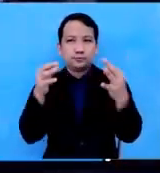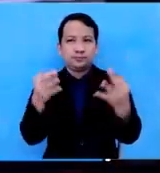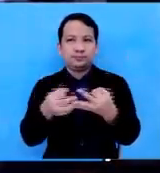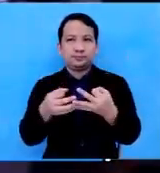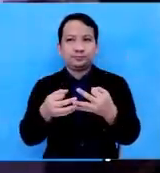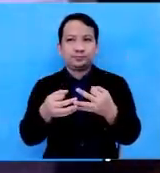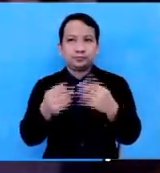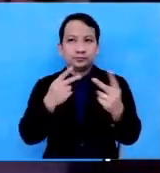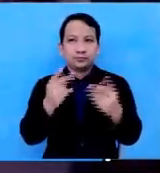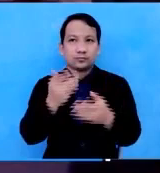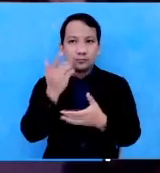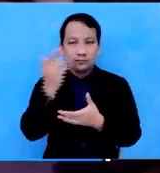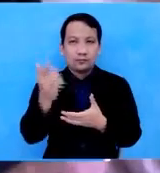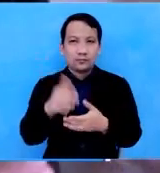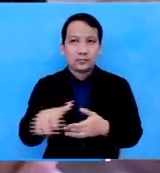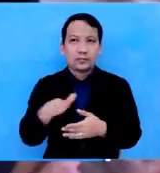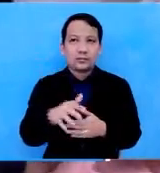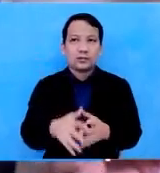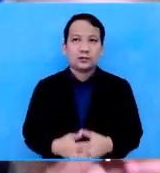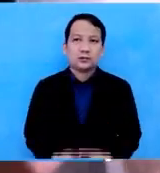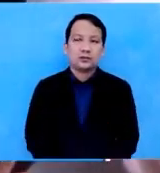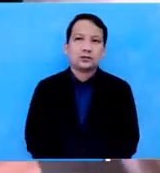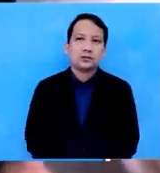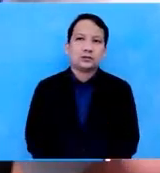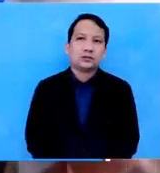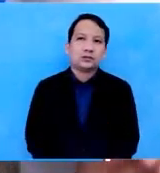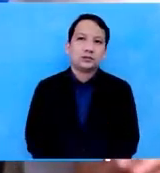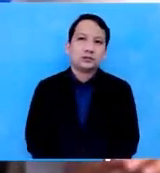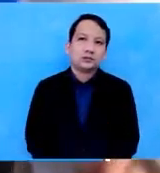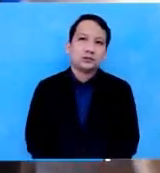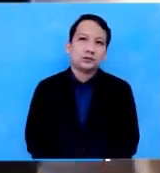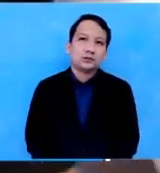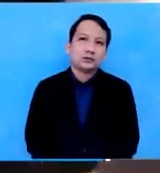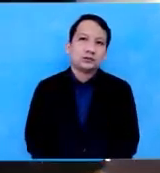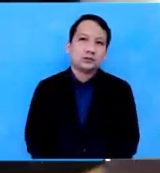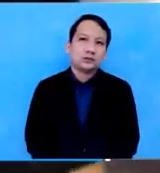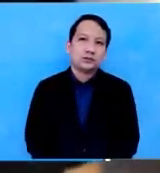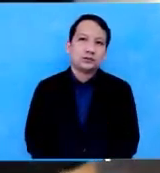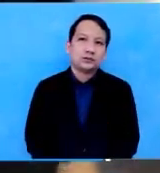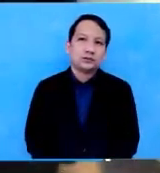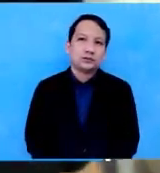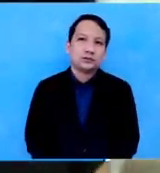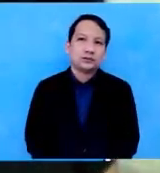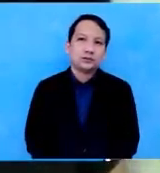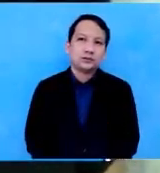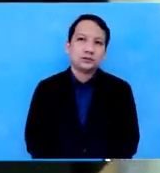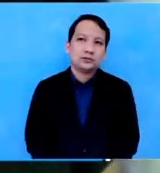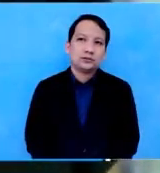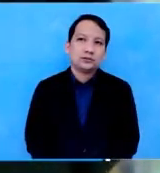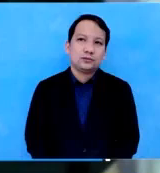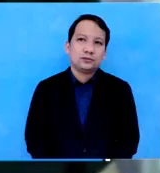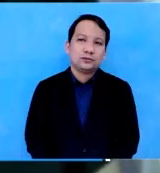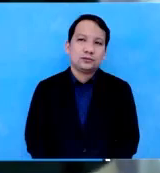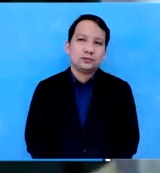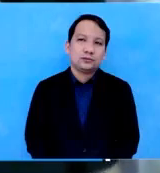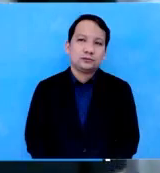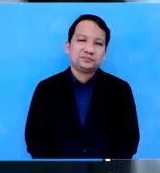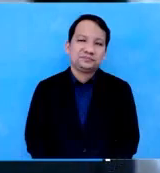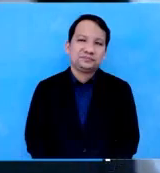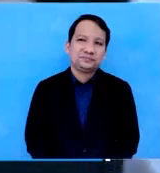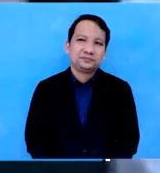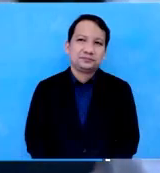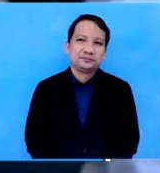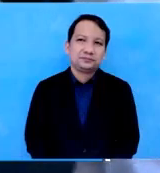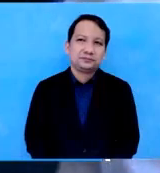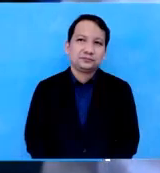kanila. Talk to my baby on the telephone long distance. Basta kasama ang